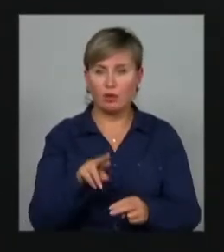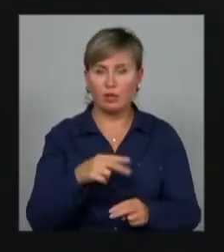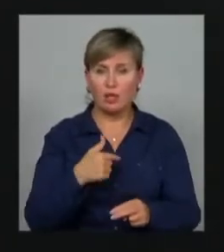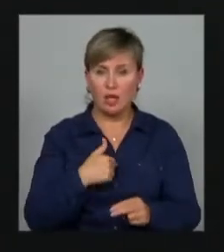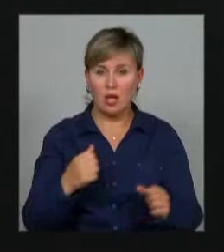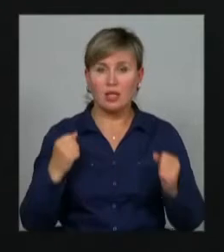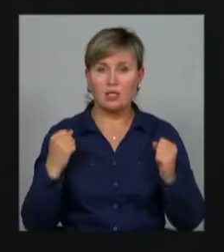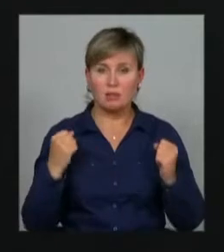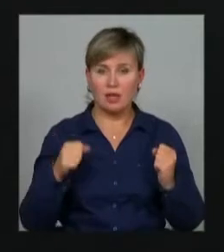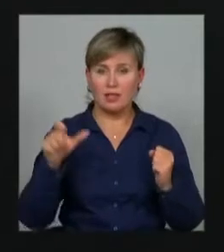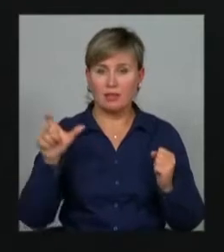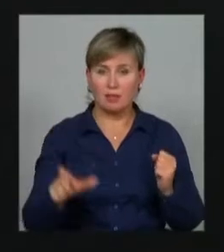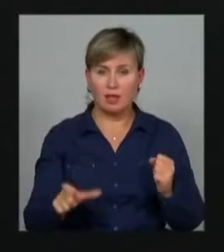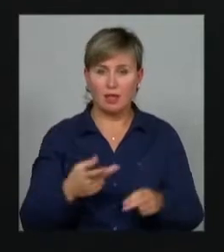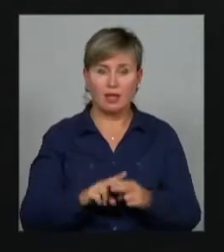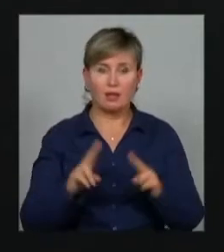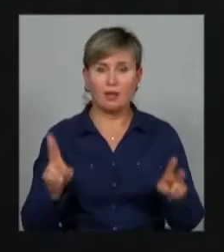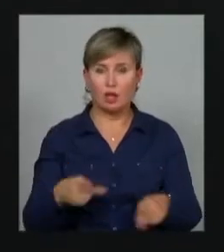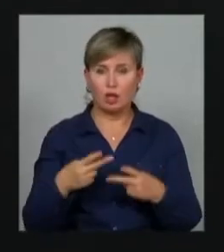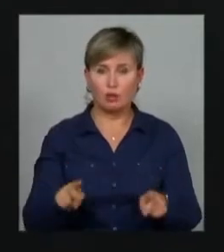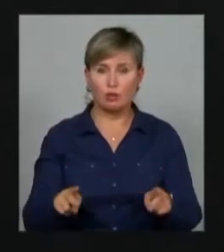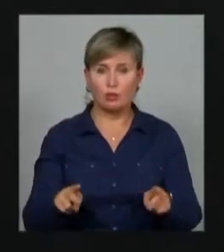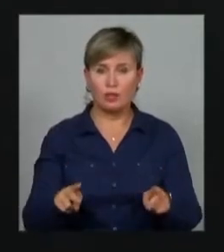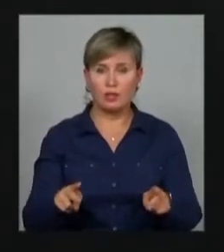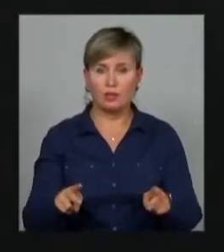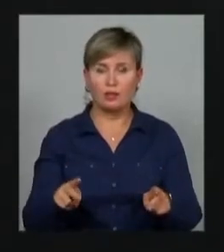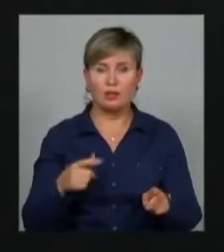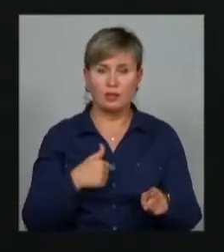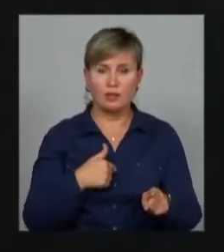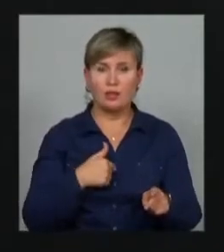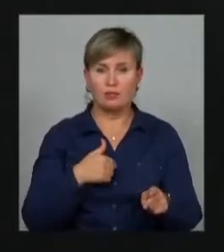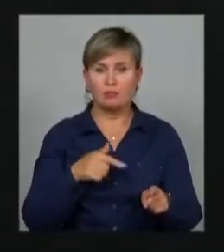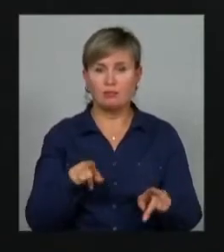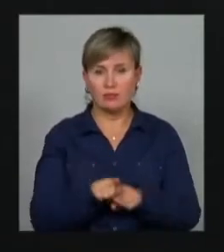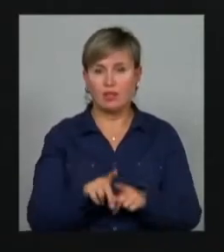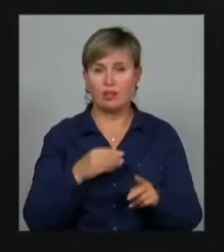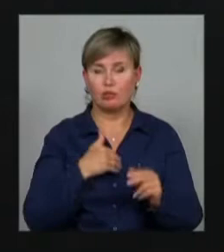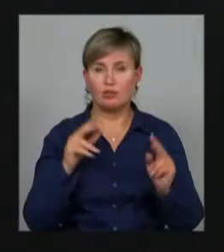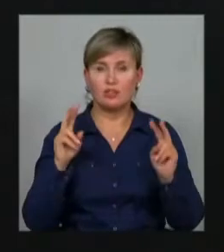спортсмен этого клуба, как бы, мне хотелось так бы сделать сам.